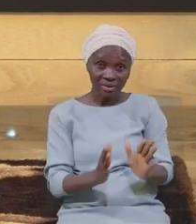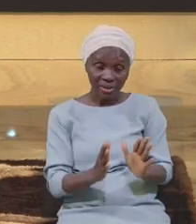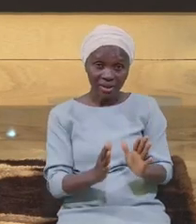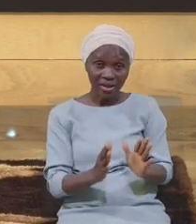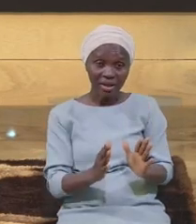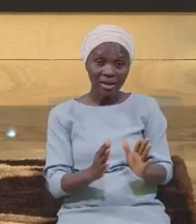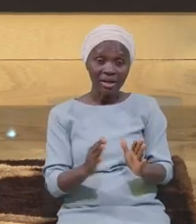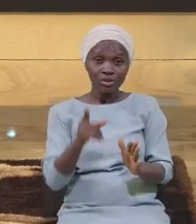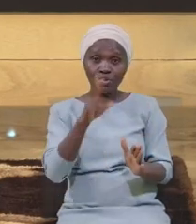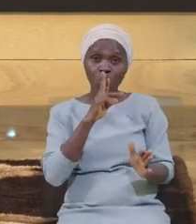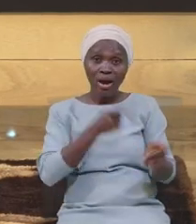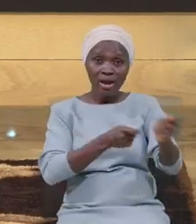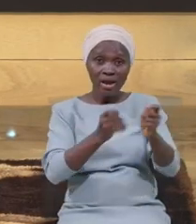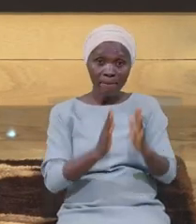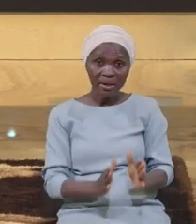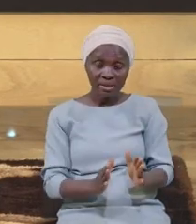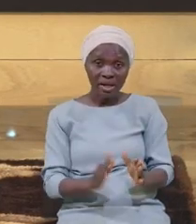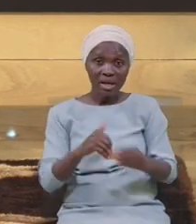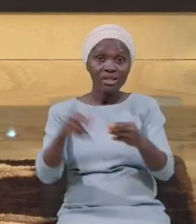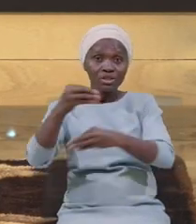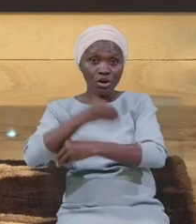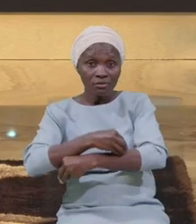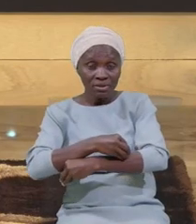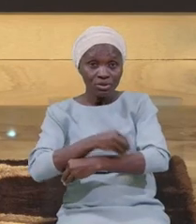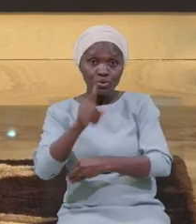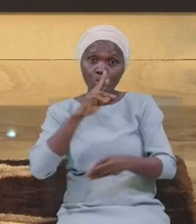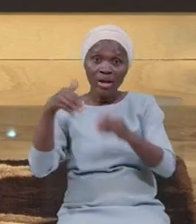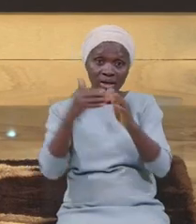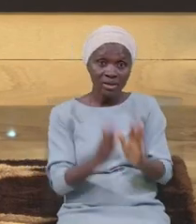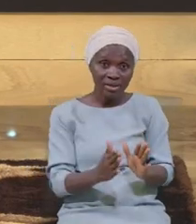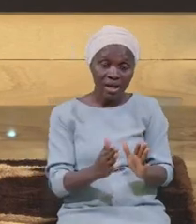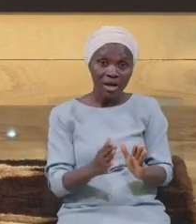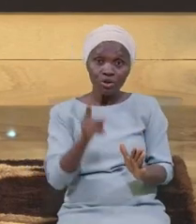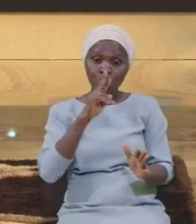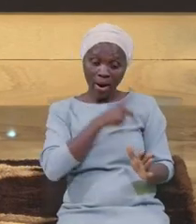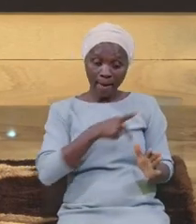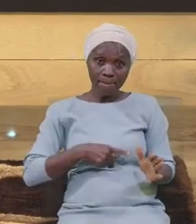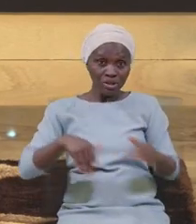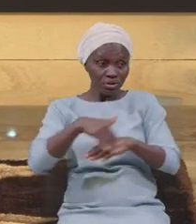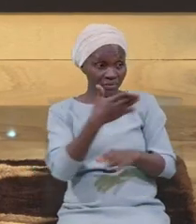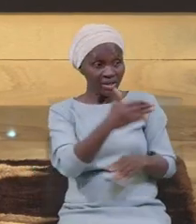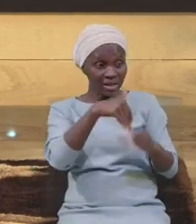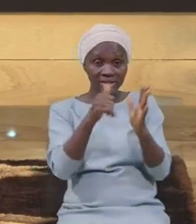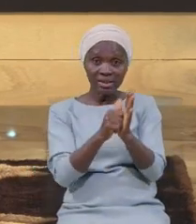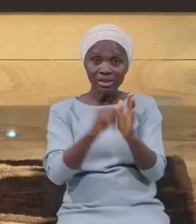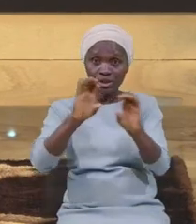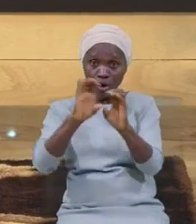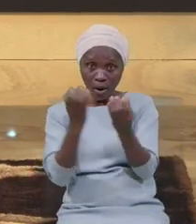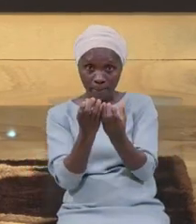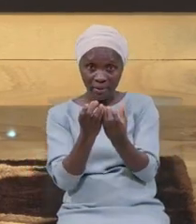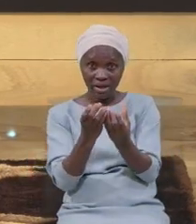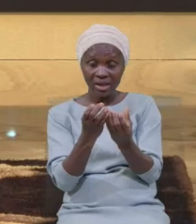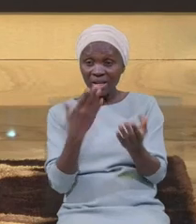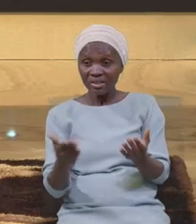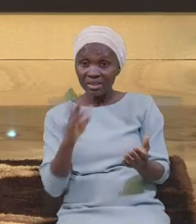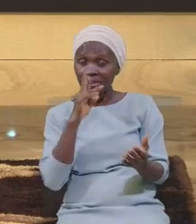chef, un PDG. Tu es le prince dans la communauté là-bas. Les choses ne vont pas bien.